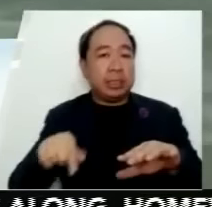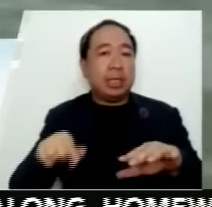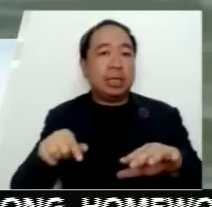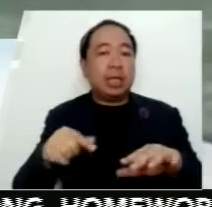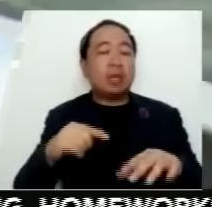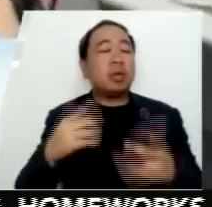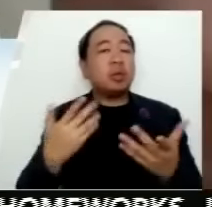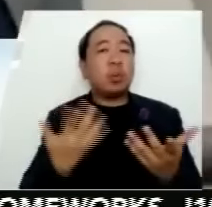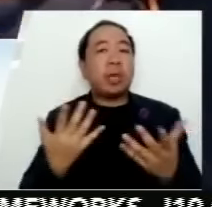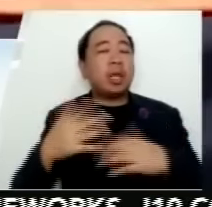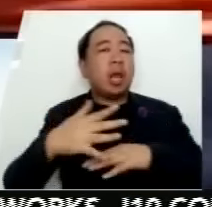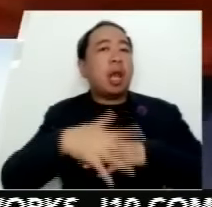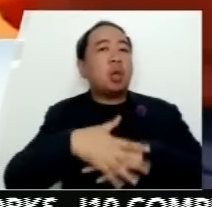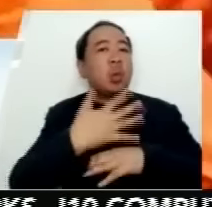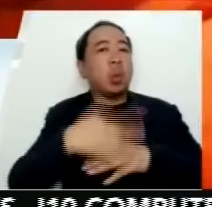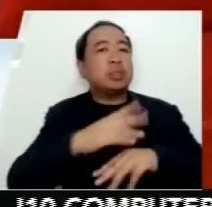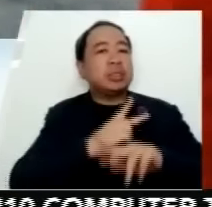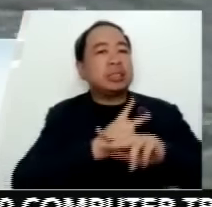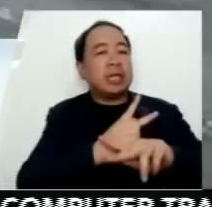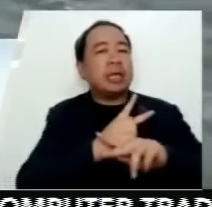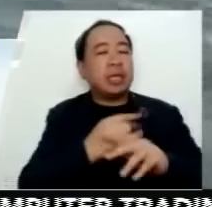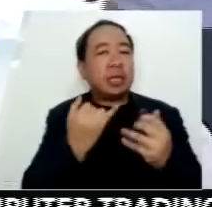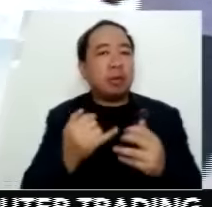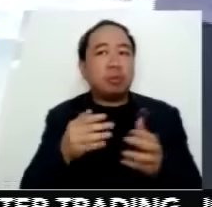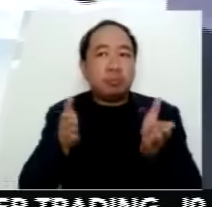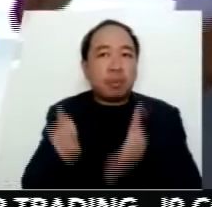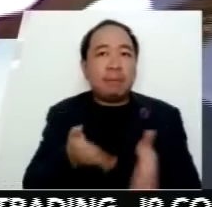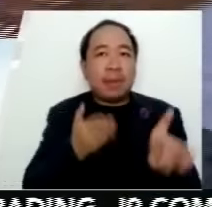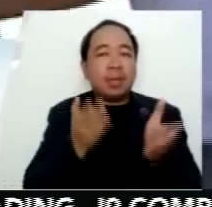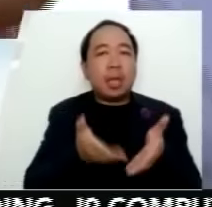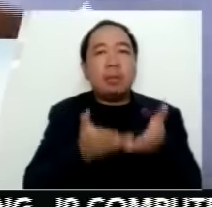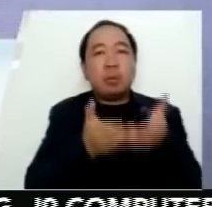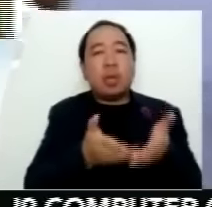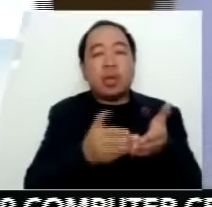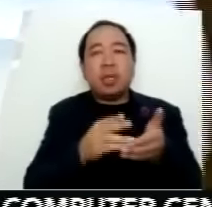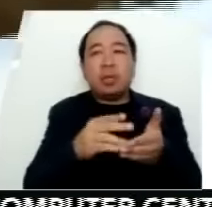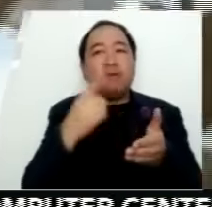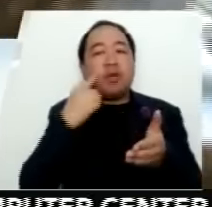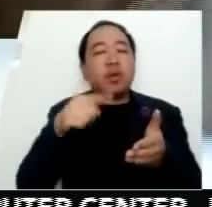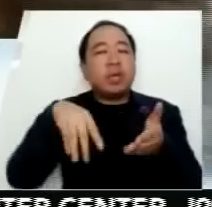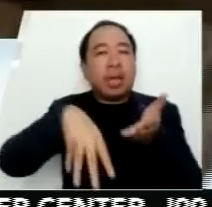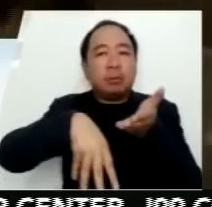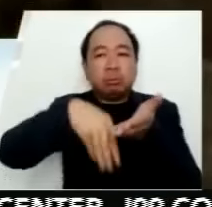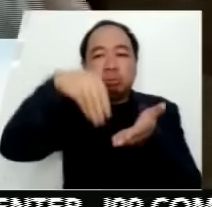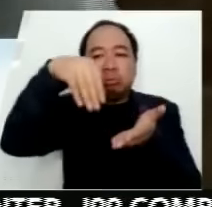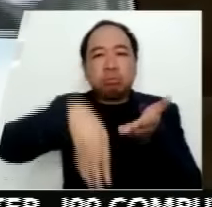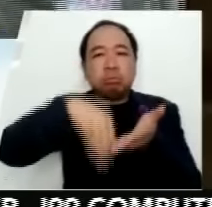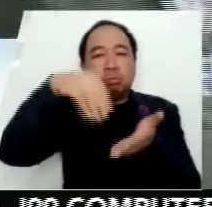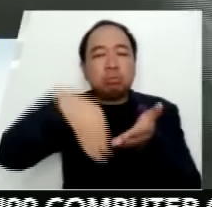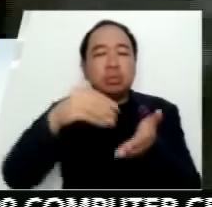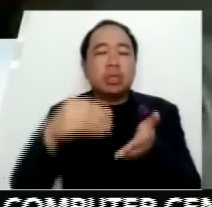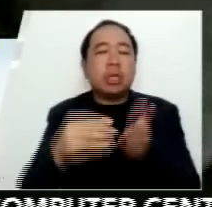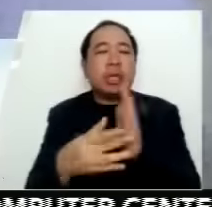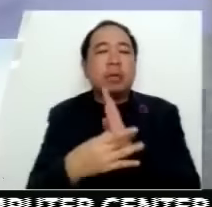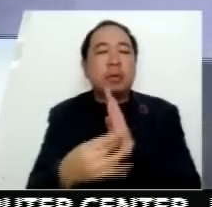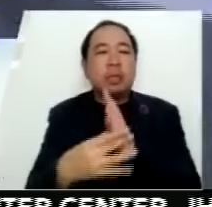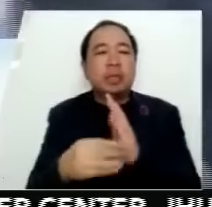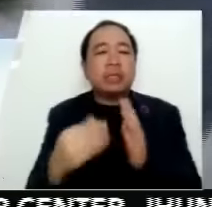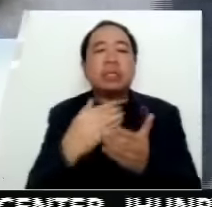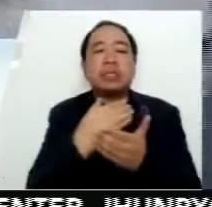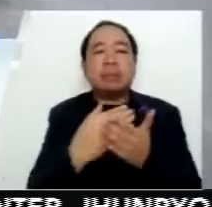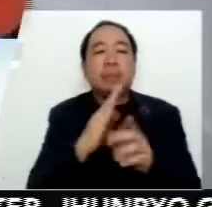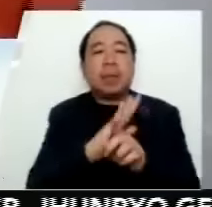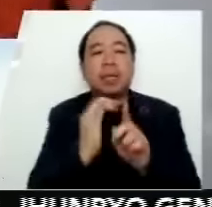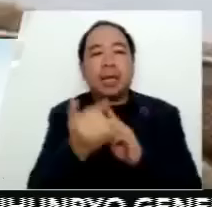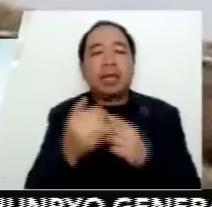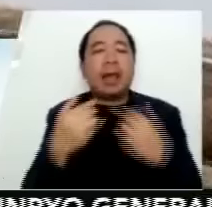na ang barko magsasagawa ng siphoning operations. Ang mga taga-barangay, pinadalhan ng mga improvised oil spill boom na gawa sa